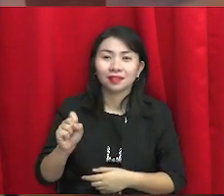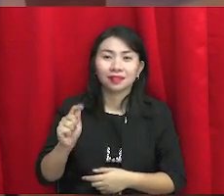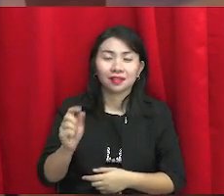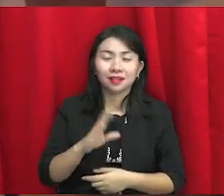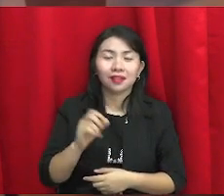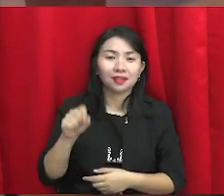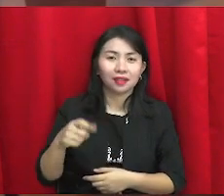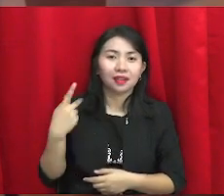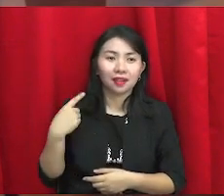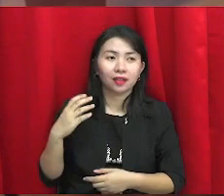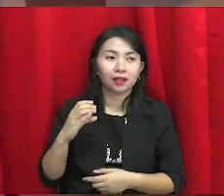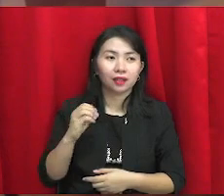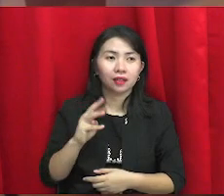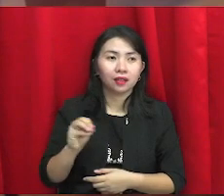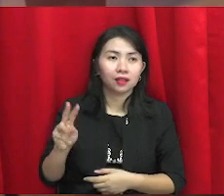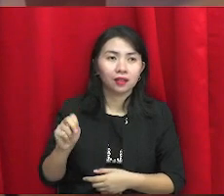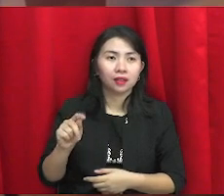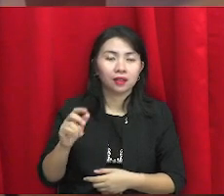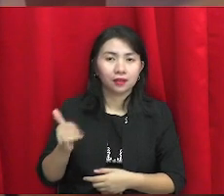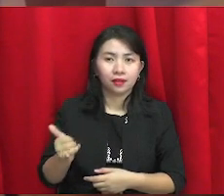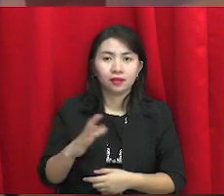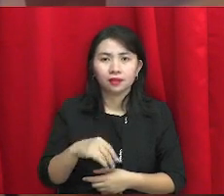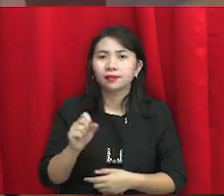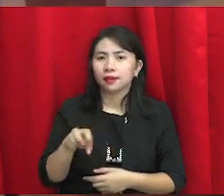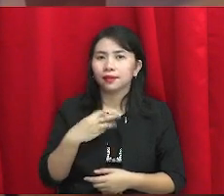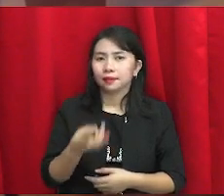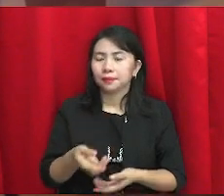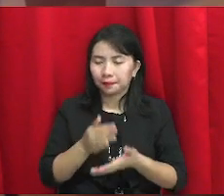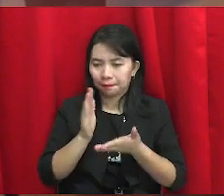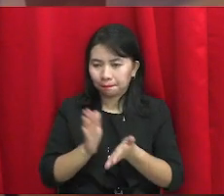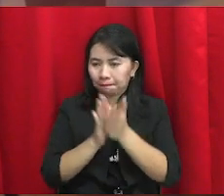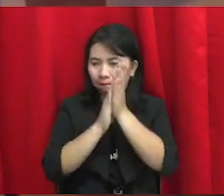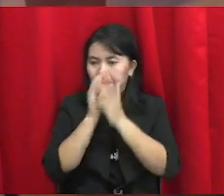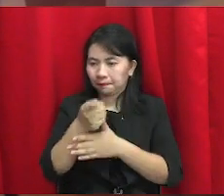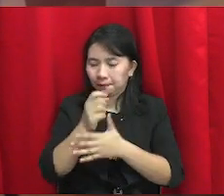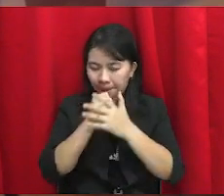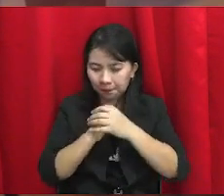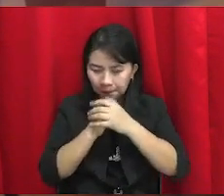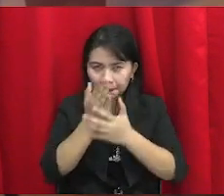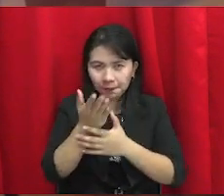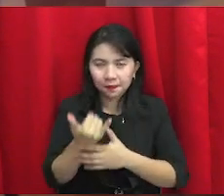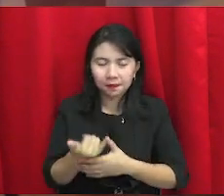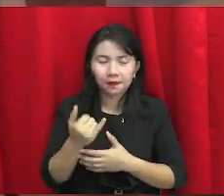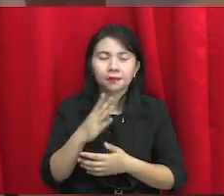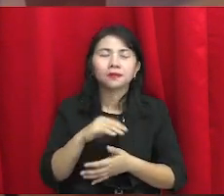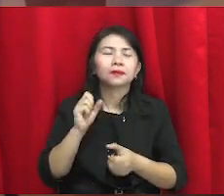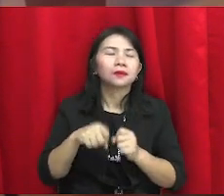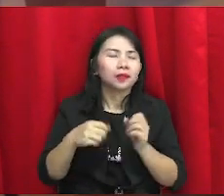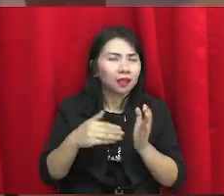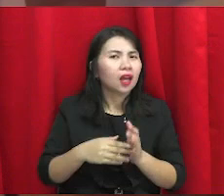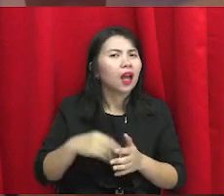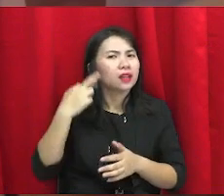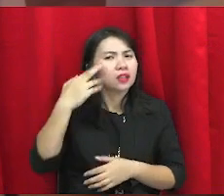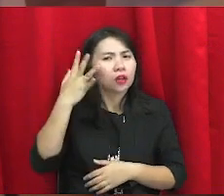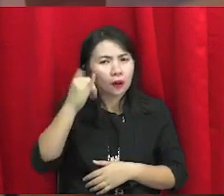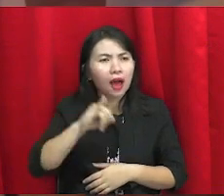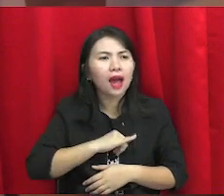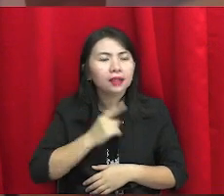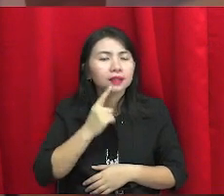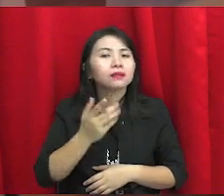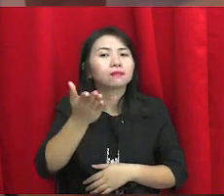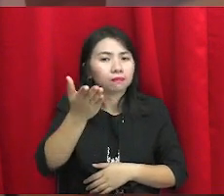mo dyan na mas maigi yung will mo kaysa will ng Diyos, sasambahin ka na rin namin diretso. Oh, di ba? Kaya ko yung sinasabi sa inyo yan, young people, kasi tinan